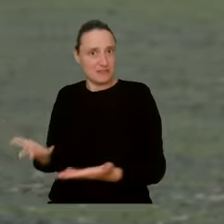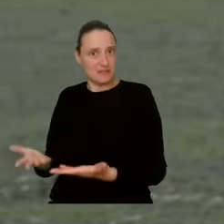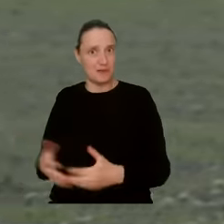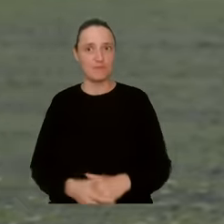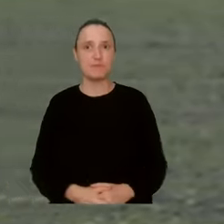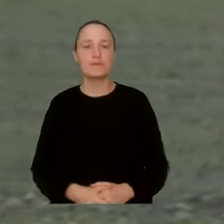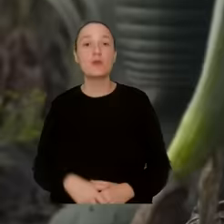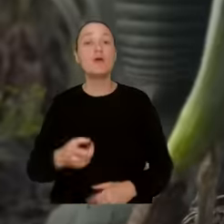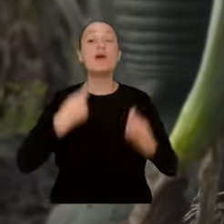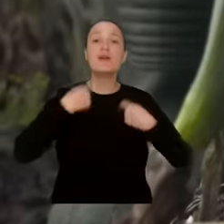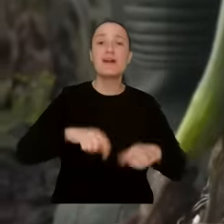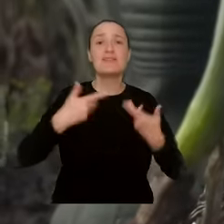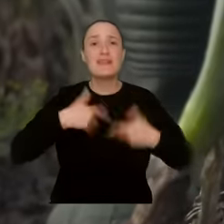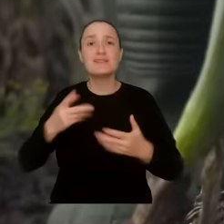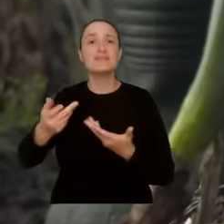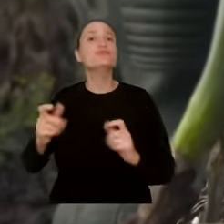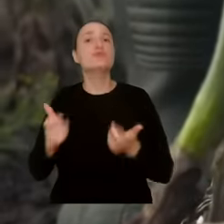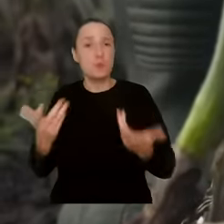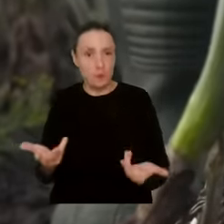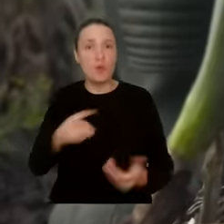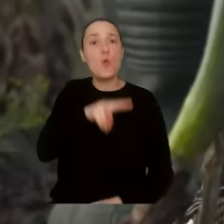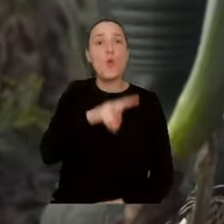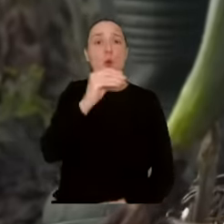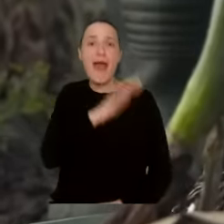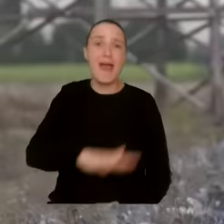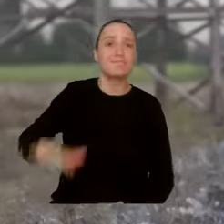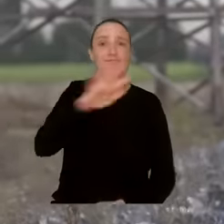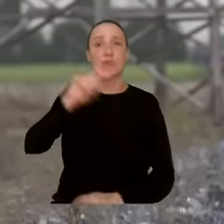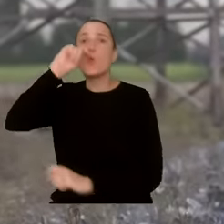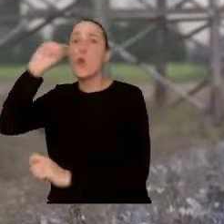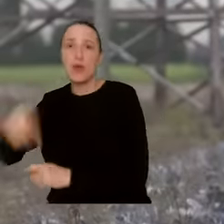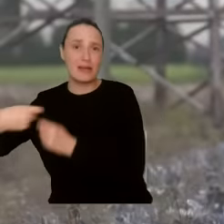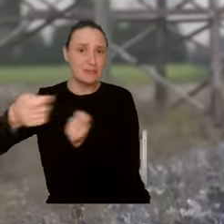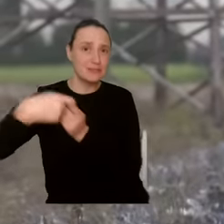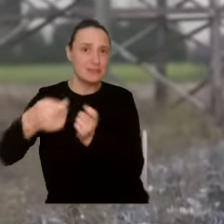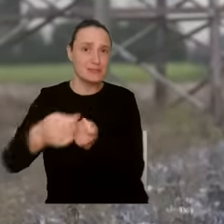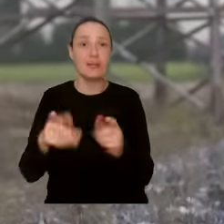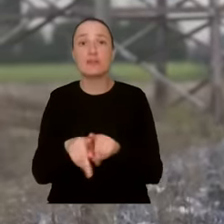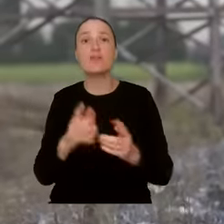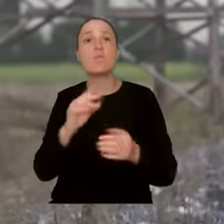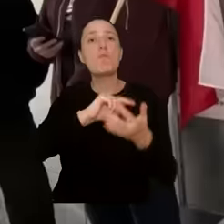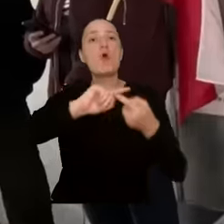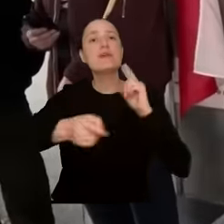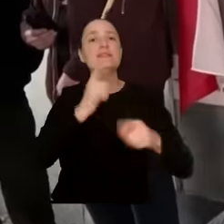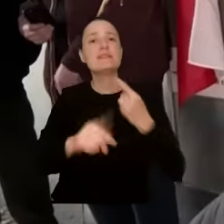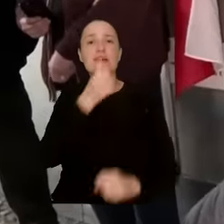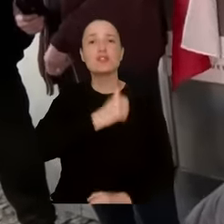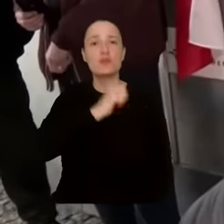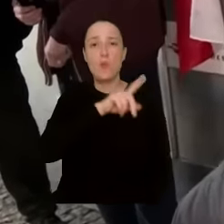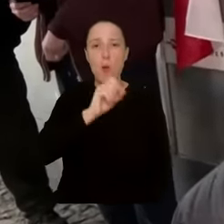m.in. przeciw zalewowi europejskich rynków produktami rolnymi z Ukrainy oraz polityce Zielonego Ładu forsowanej przez Brukselę.